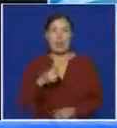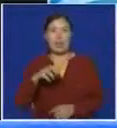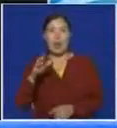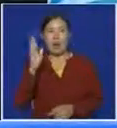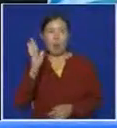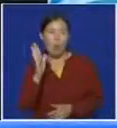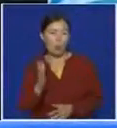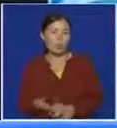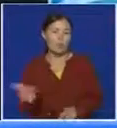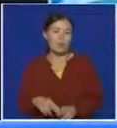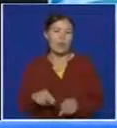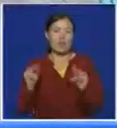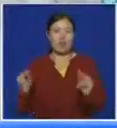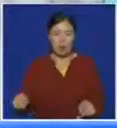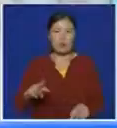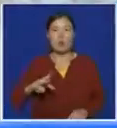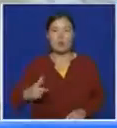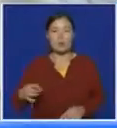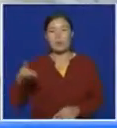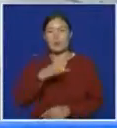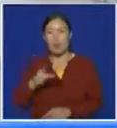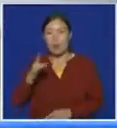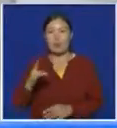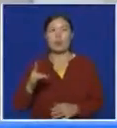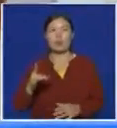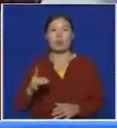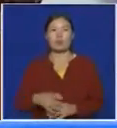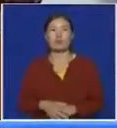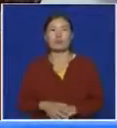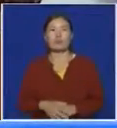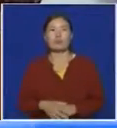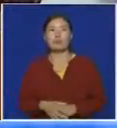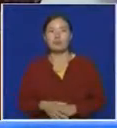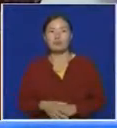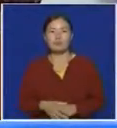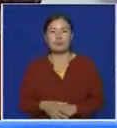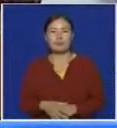будут отстаивать честь Мангистау на республиканском слете.